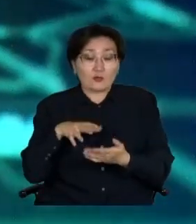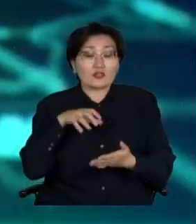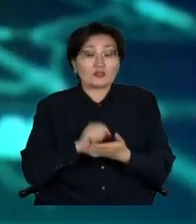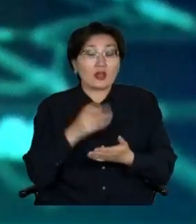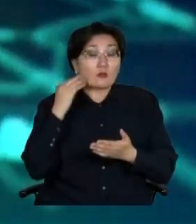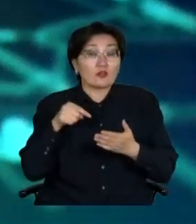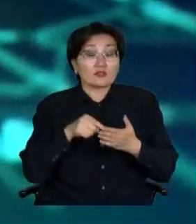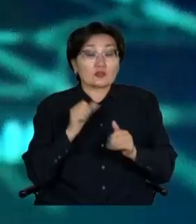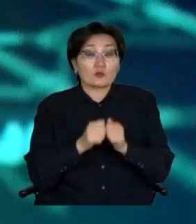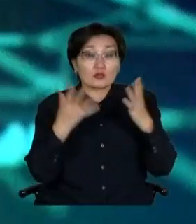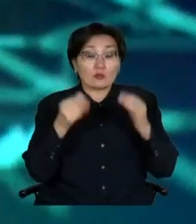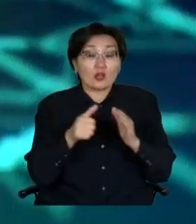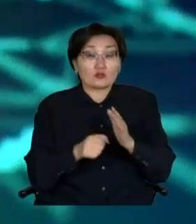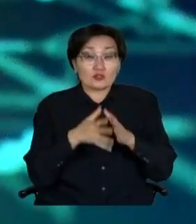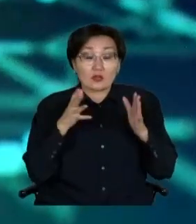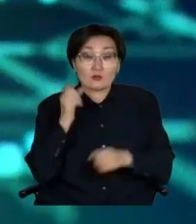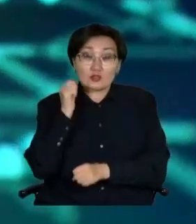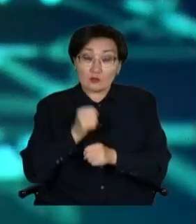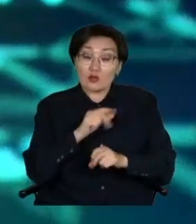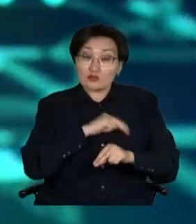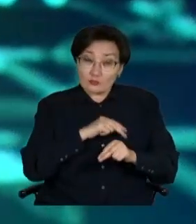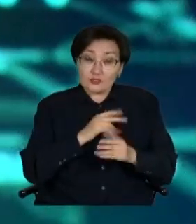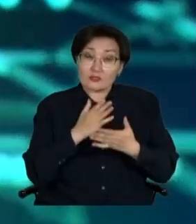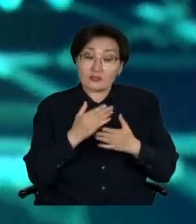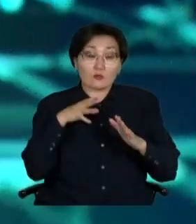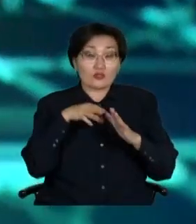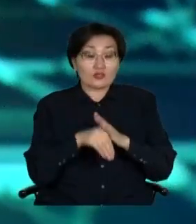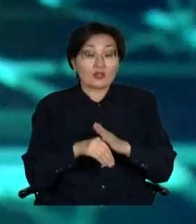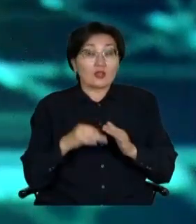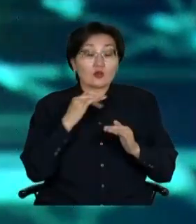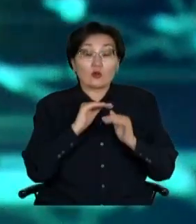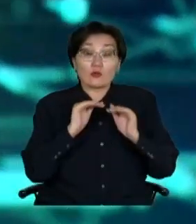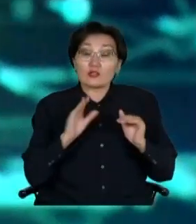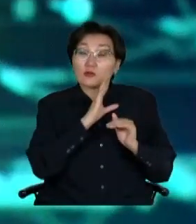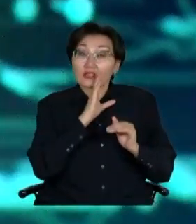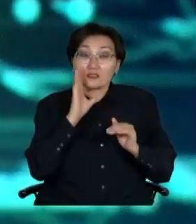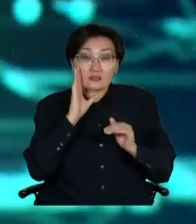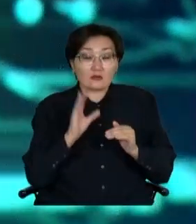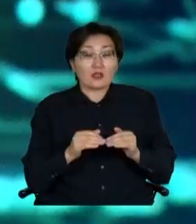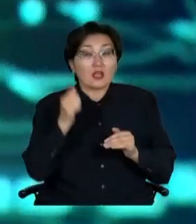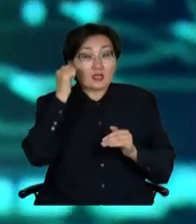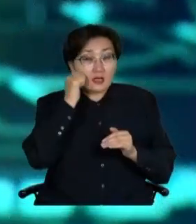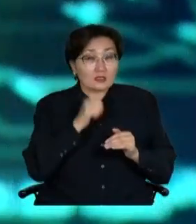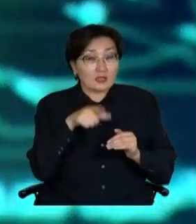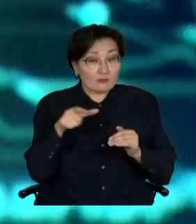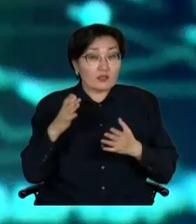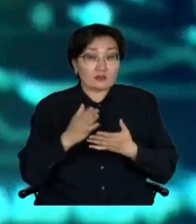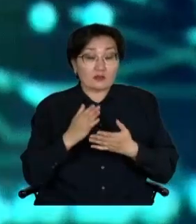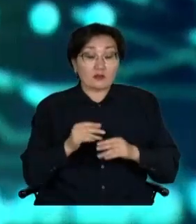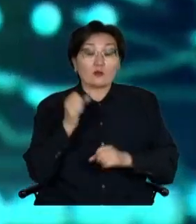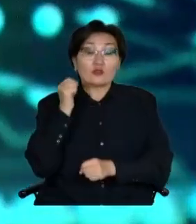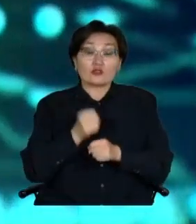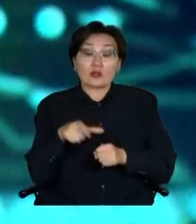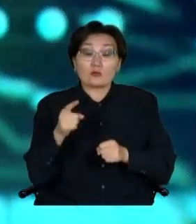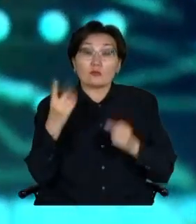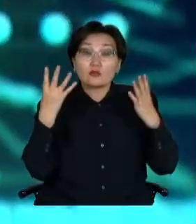Алматыда күніне 600-ден аса адам жұмысқа шығады. Олардың қатарында көпбалалы аналар да, қарт қариялар да бар. Ал жұмысшылардың